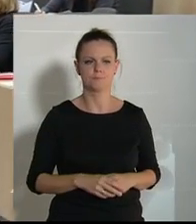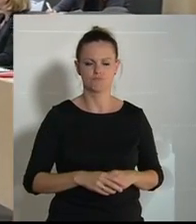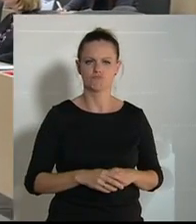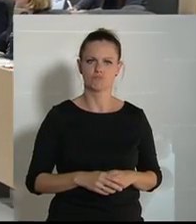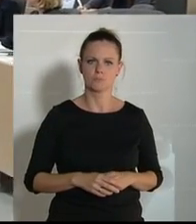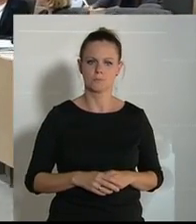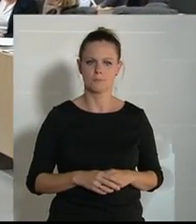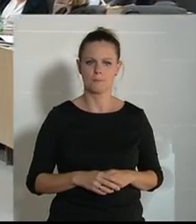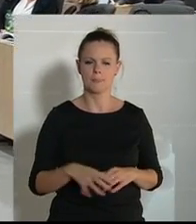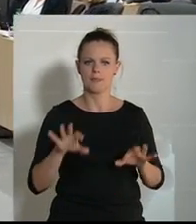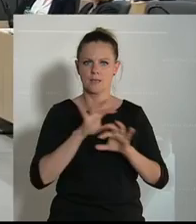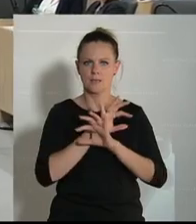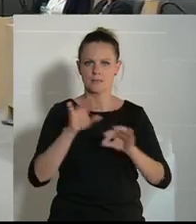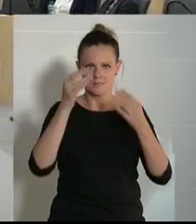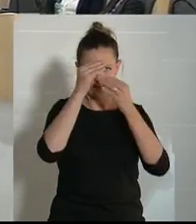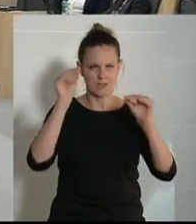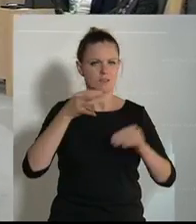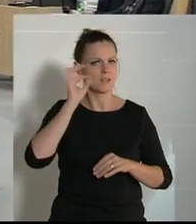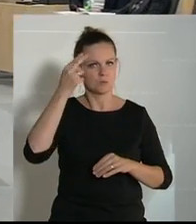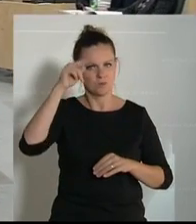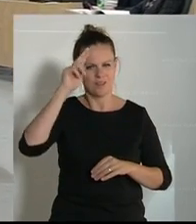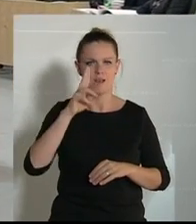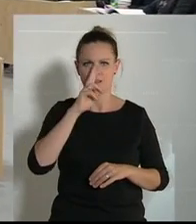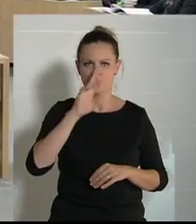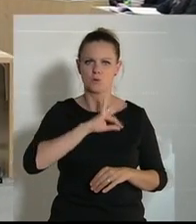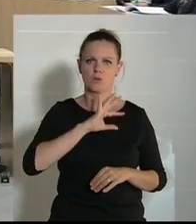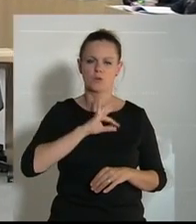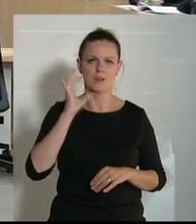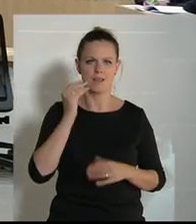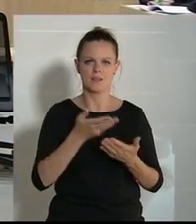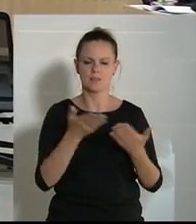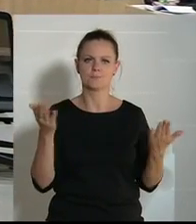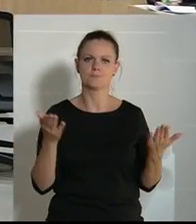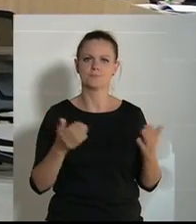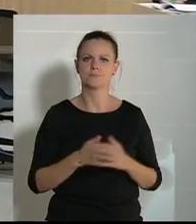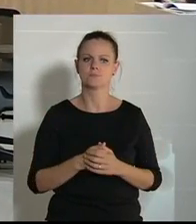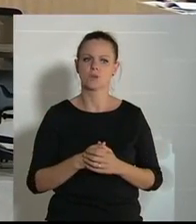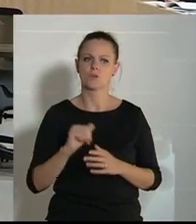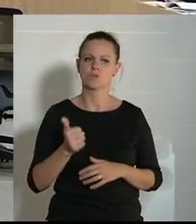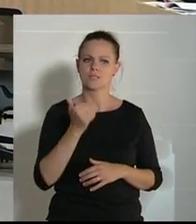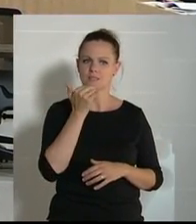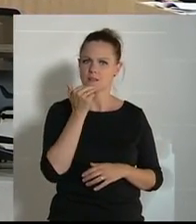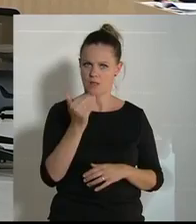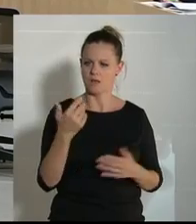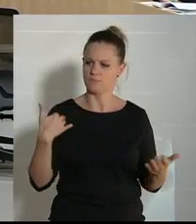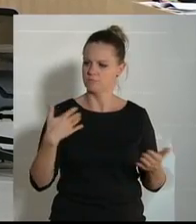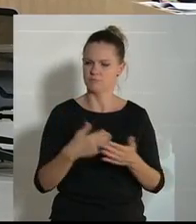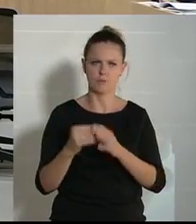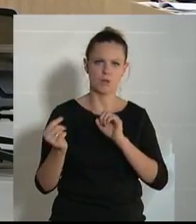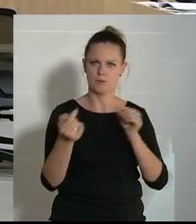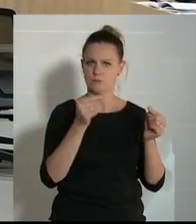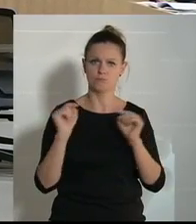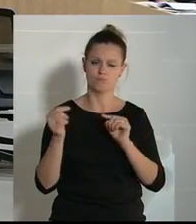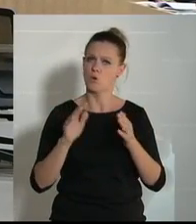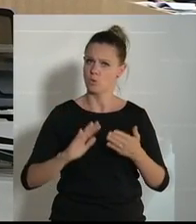die Tierschutzsprecherin der NEOS Fiona Fiedler und merkt an, Tierschutz dürfe auch nicht beim Wolf oder beim Bär